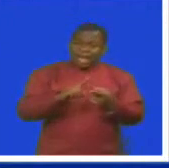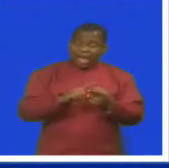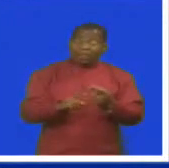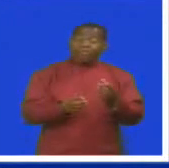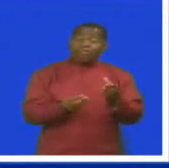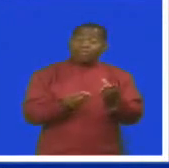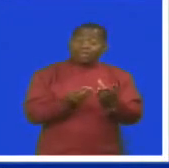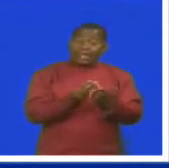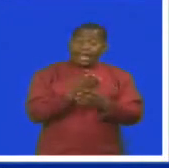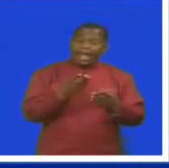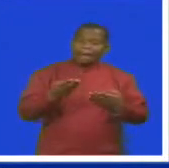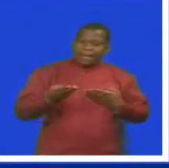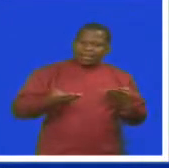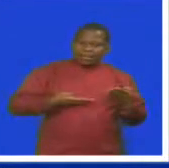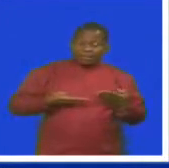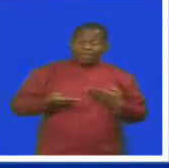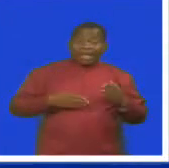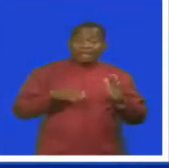nilotako.